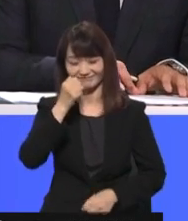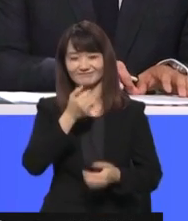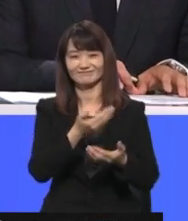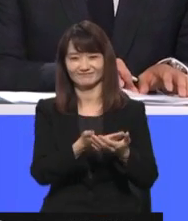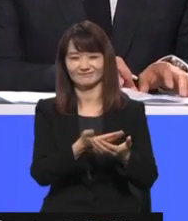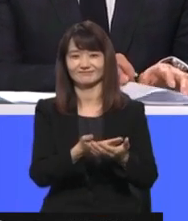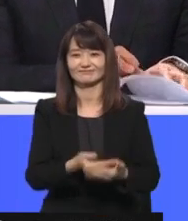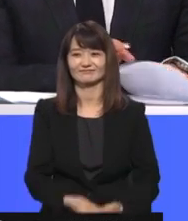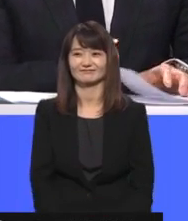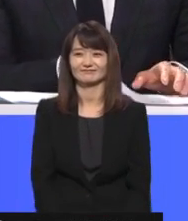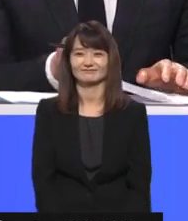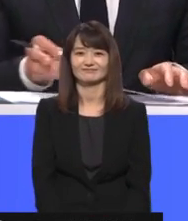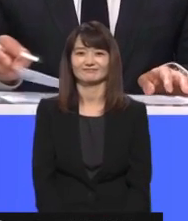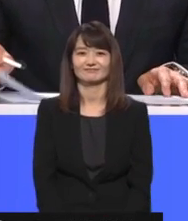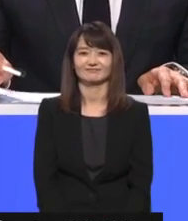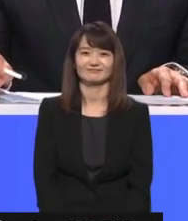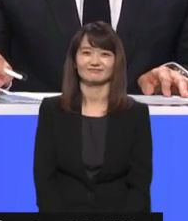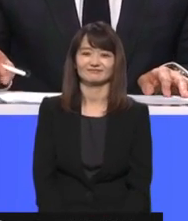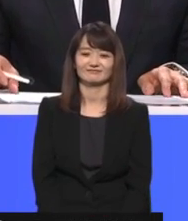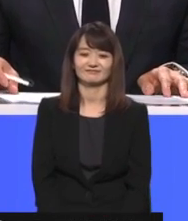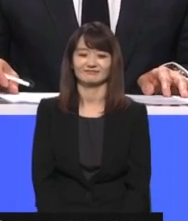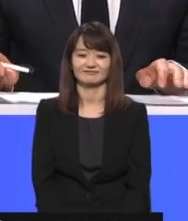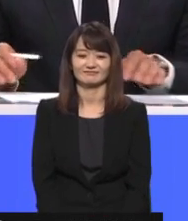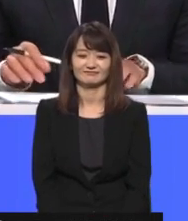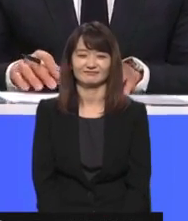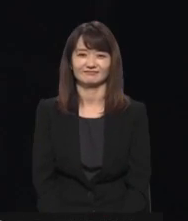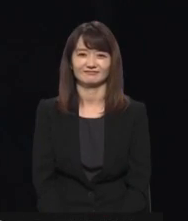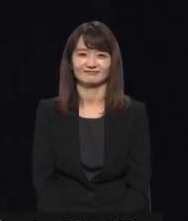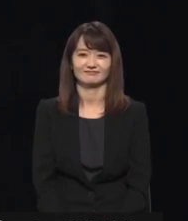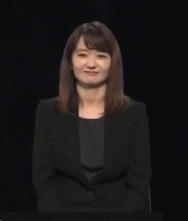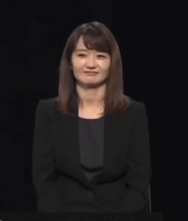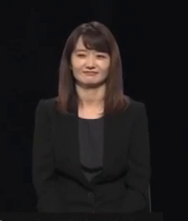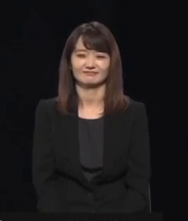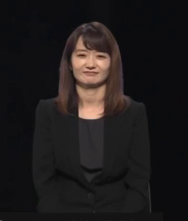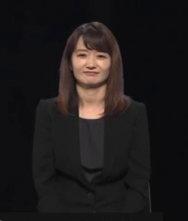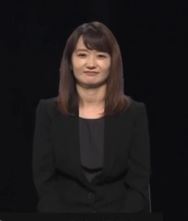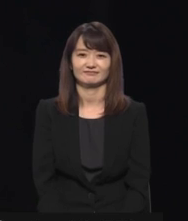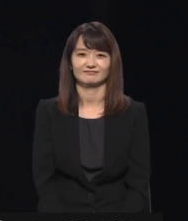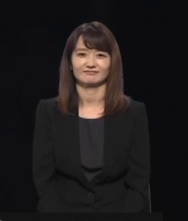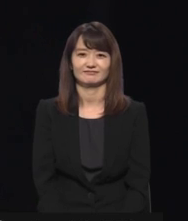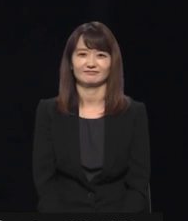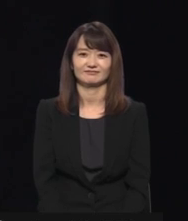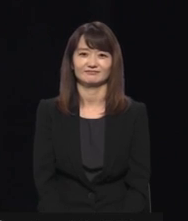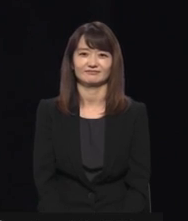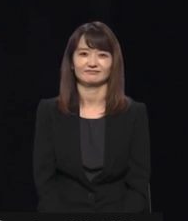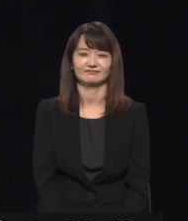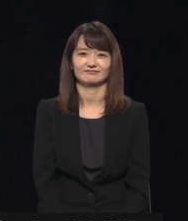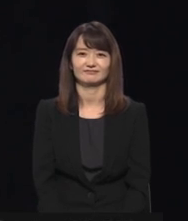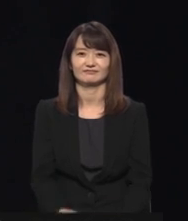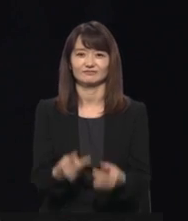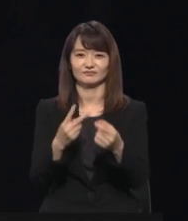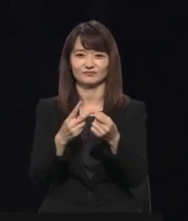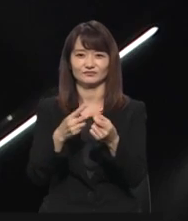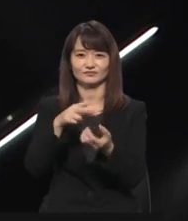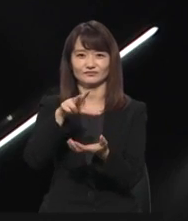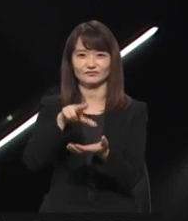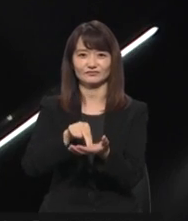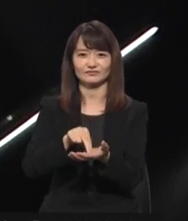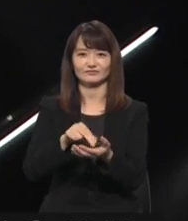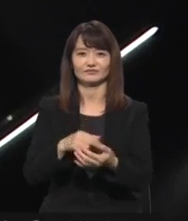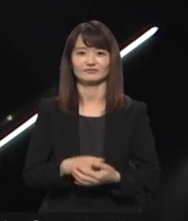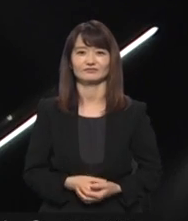네 써 민주당의 일을 또 들어보도록 하겠습니다 어 두 번째 주제는